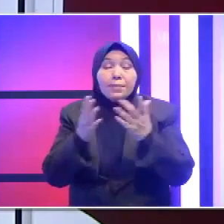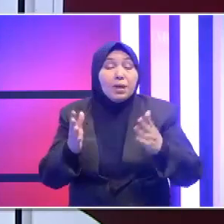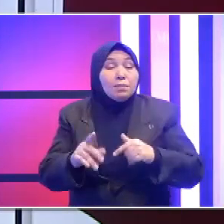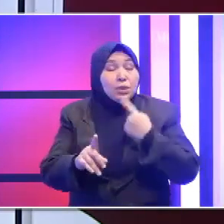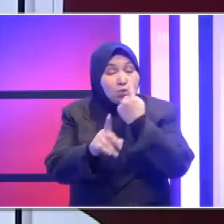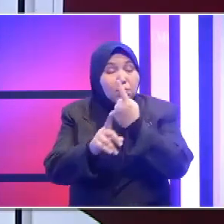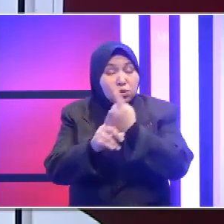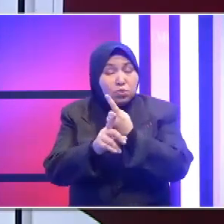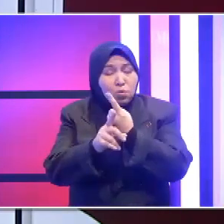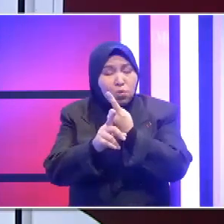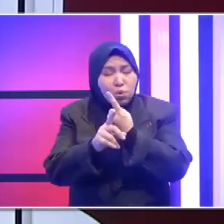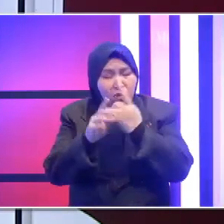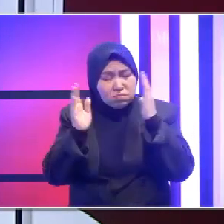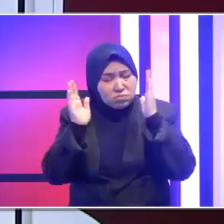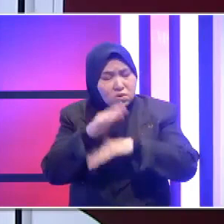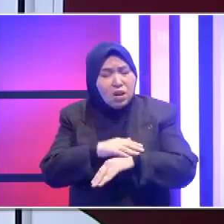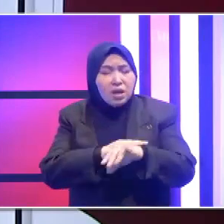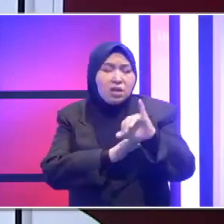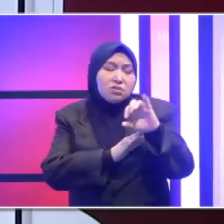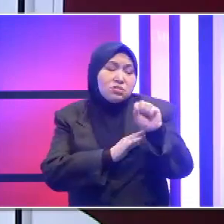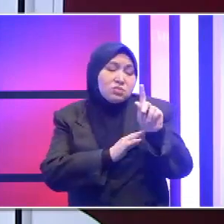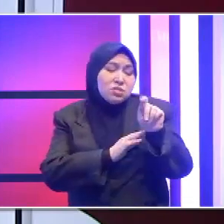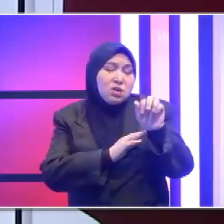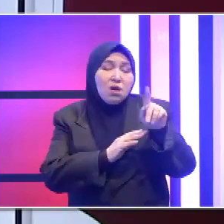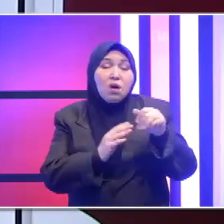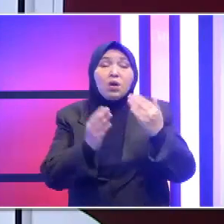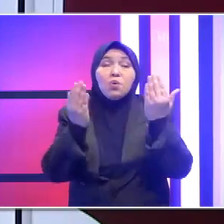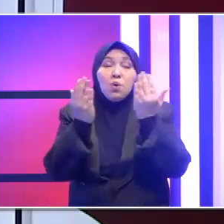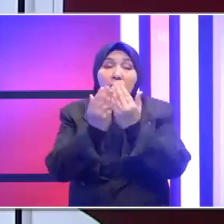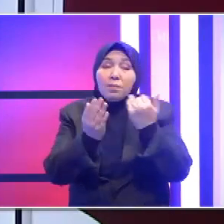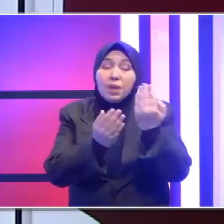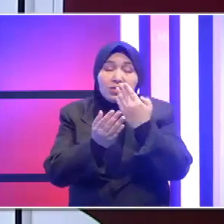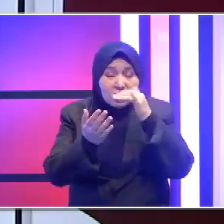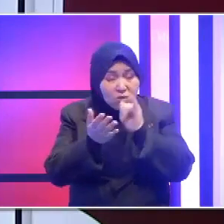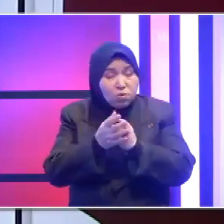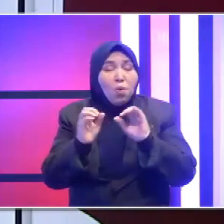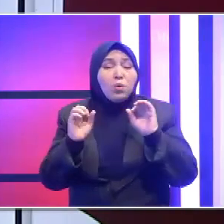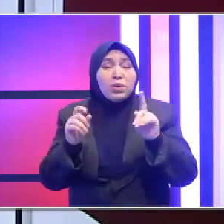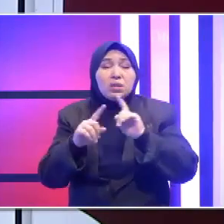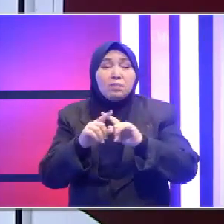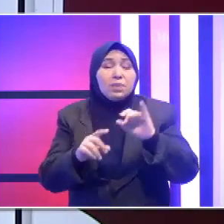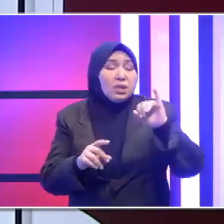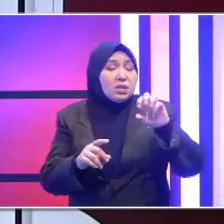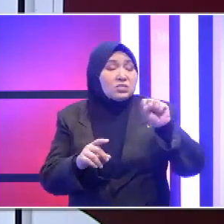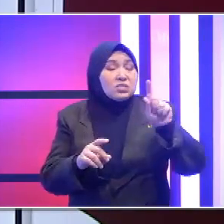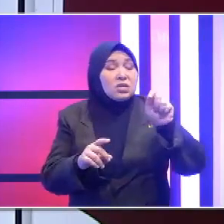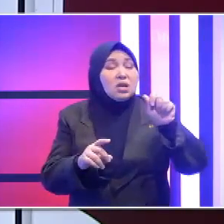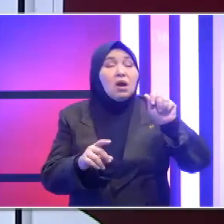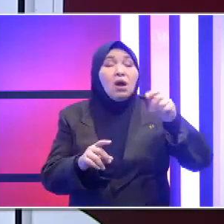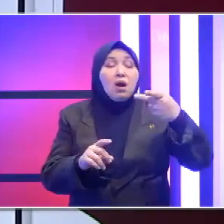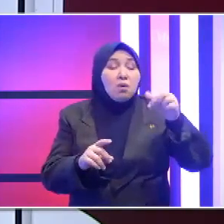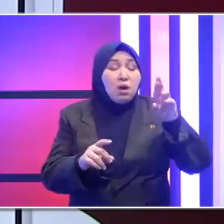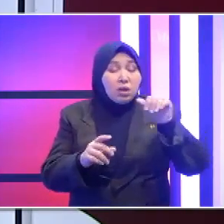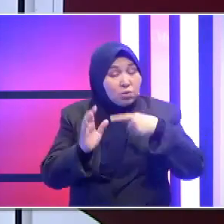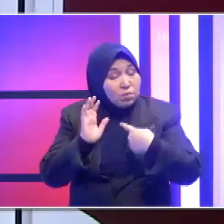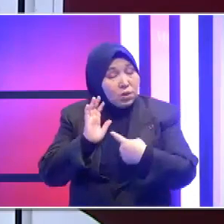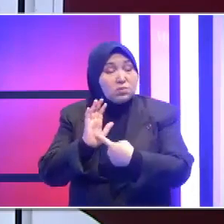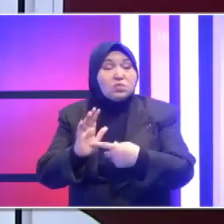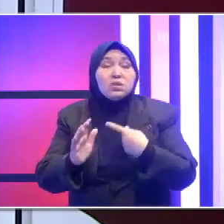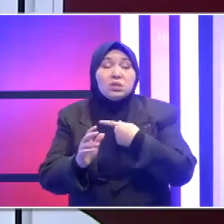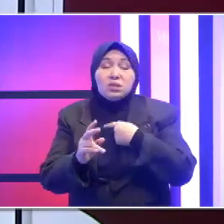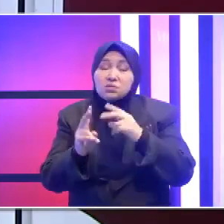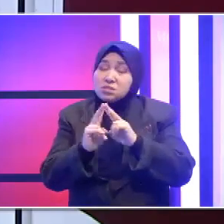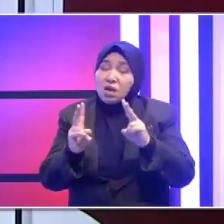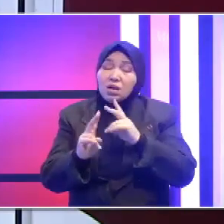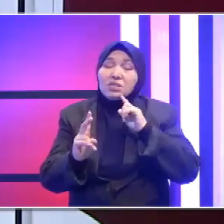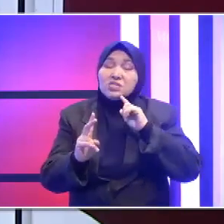istikharah Mengapa istikharah mengapa kita tak doa-doa biasa pun Oke tapi istiharah kau menunjukkan bahwa kita